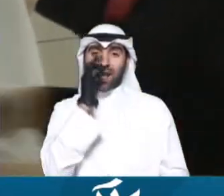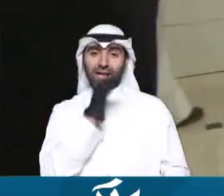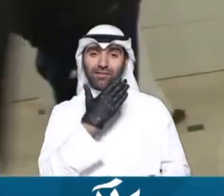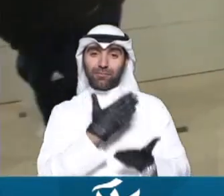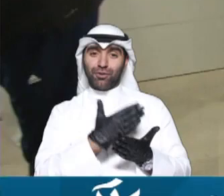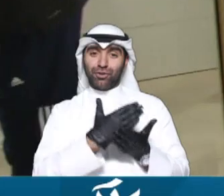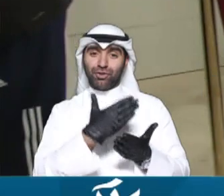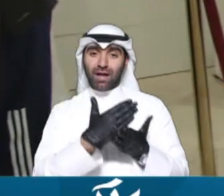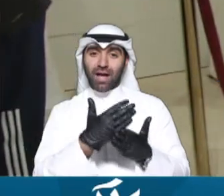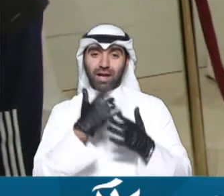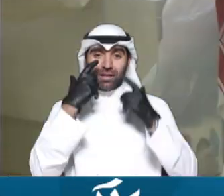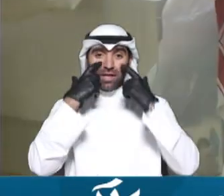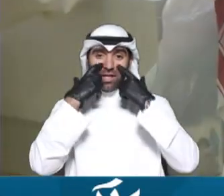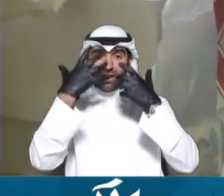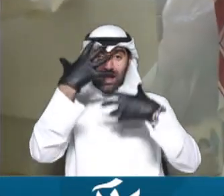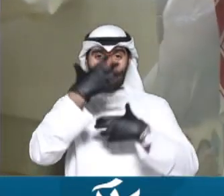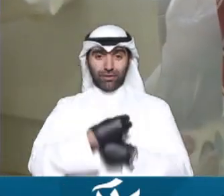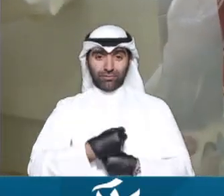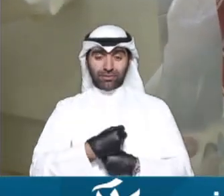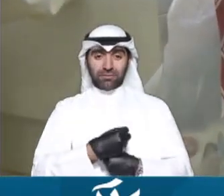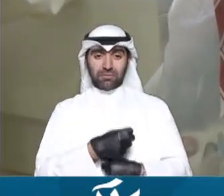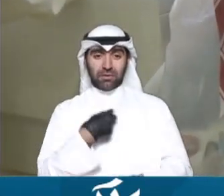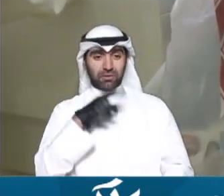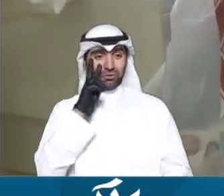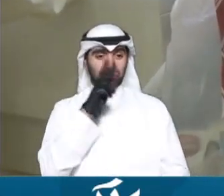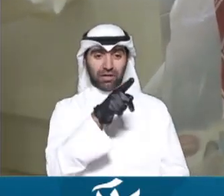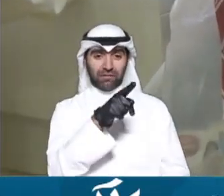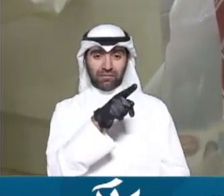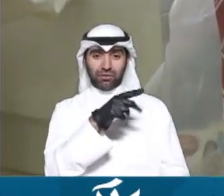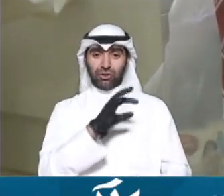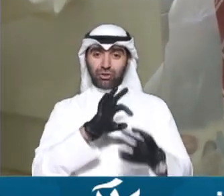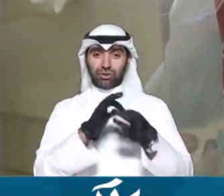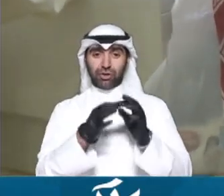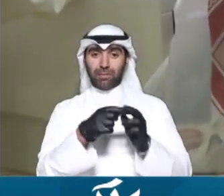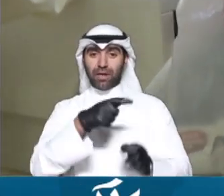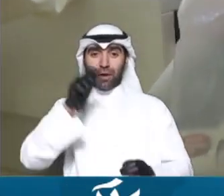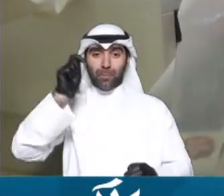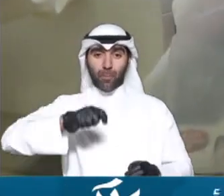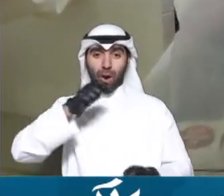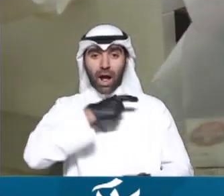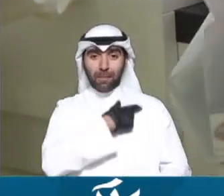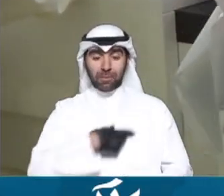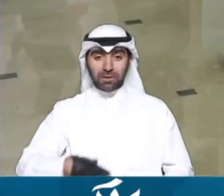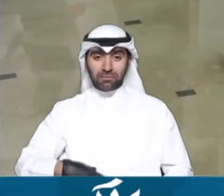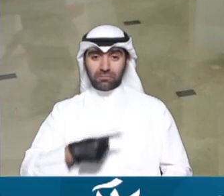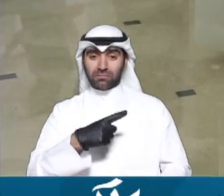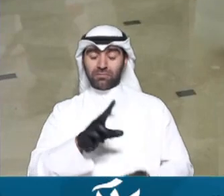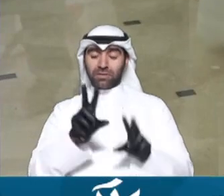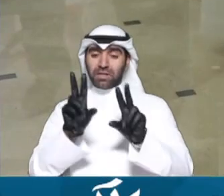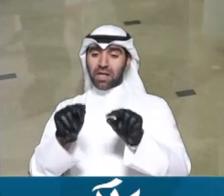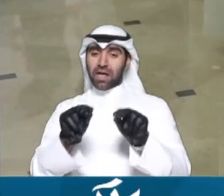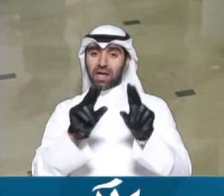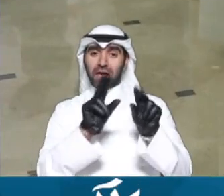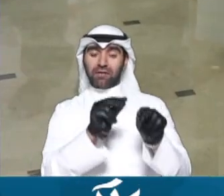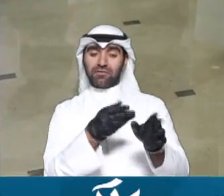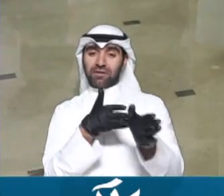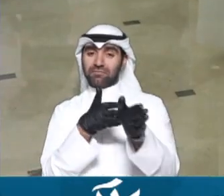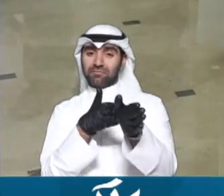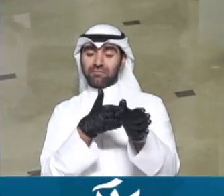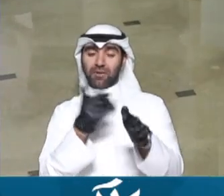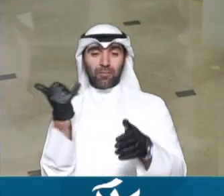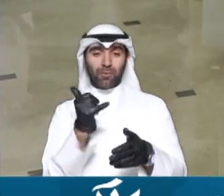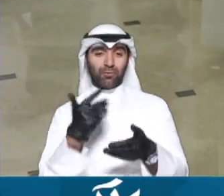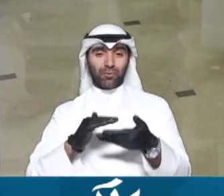عليها، فقد تم تعقيم المكان وجميع الطلبات المراد إرسالها، بالإضافة إلى لبس القفازات